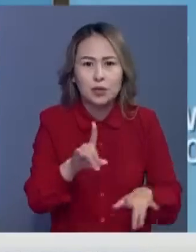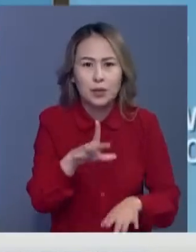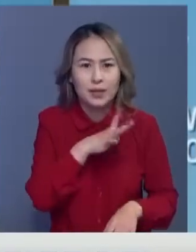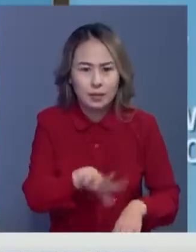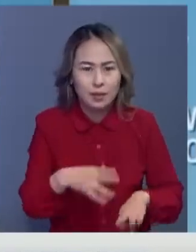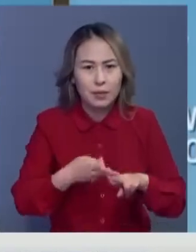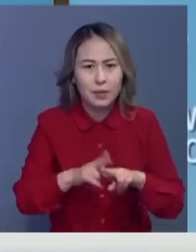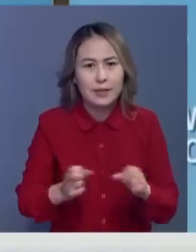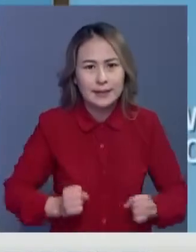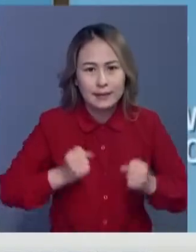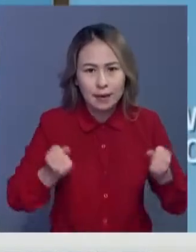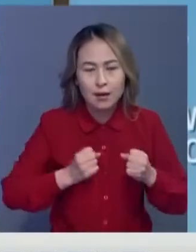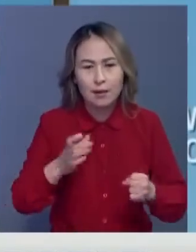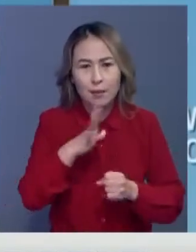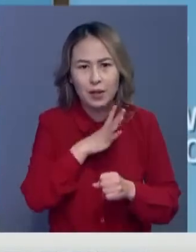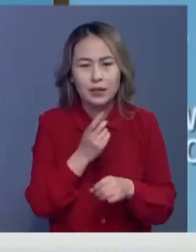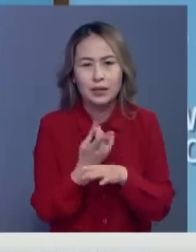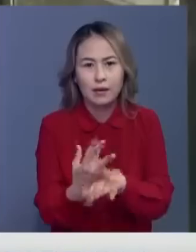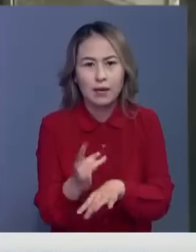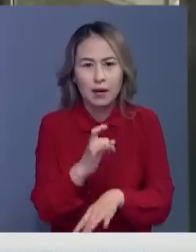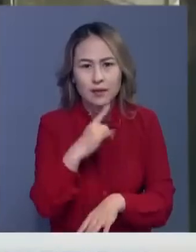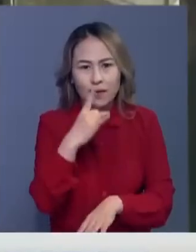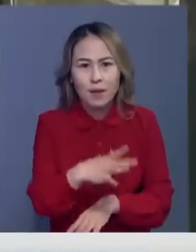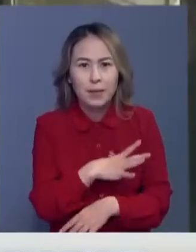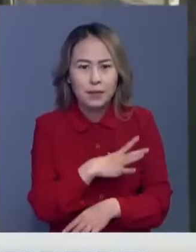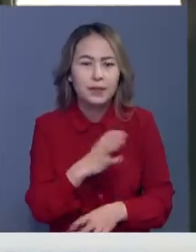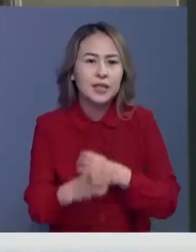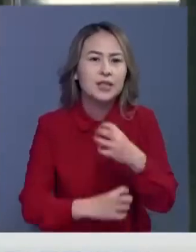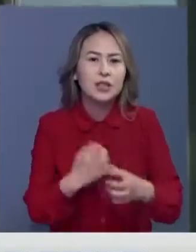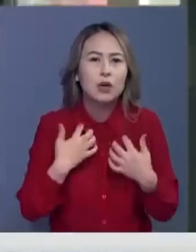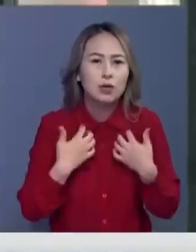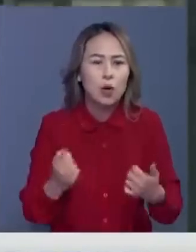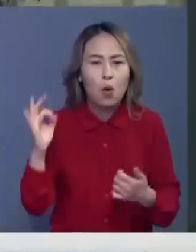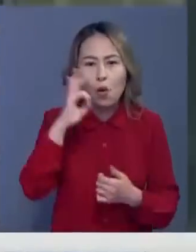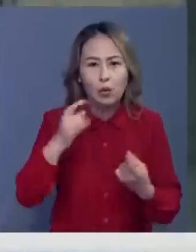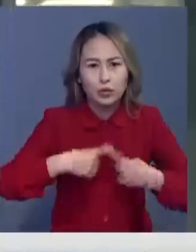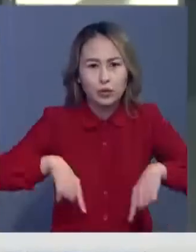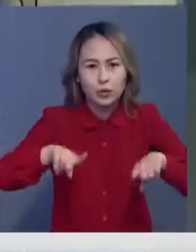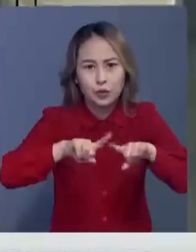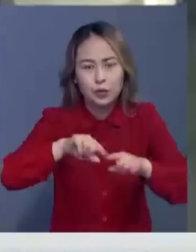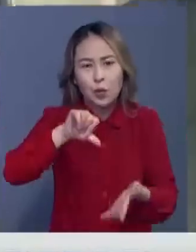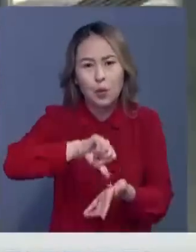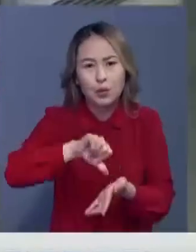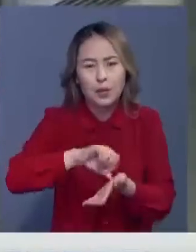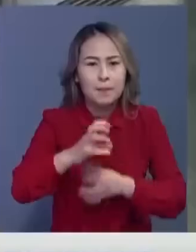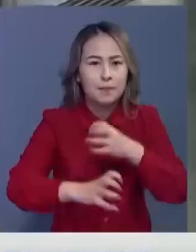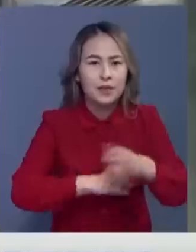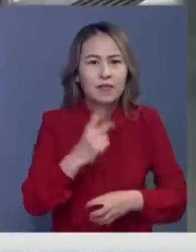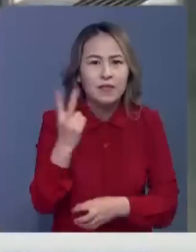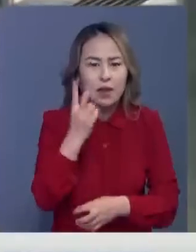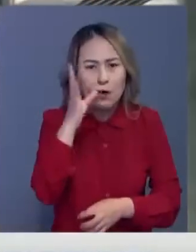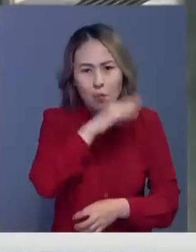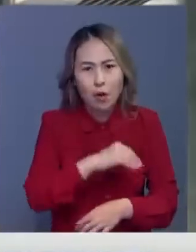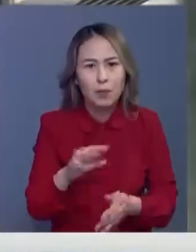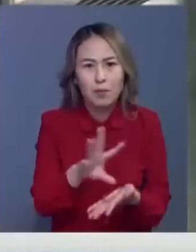қоюға мүмкіндігі бар екенін талай рет айттық. Дүниежүзілік денсаулық сақтау ұйымы өкілдері әлемде індеттің екінші толқыны